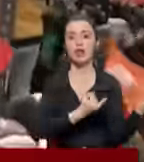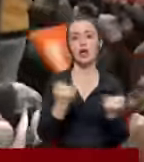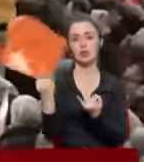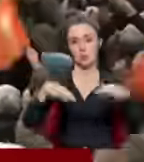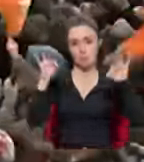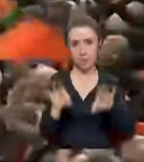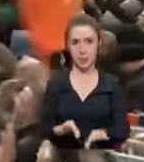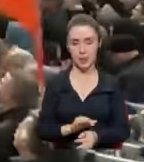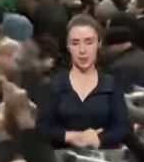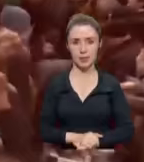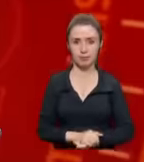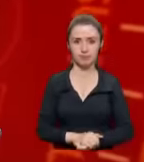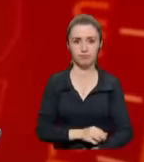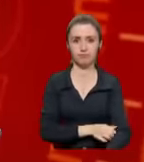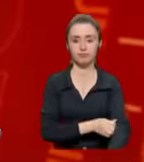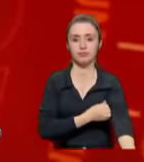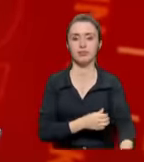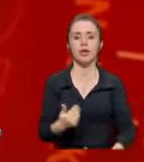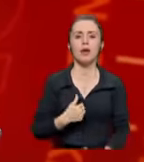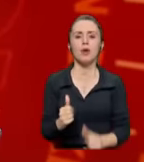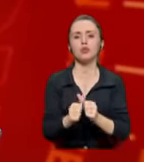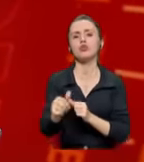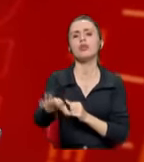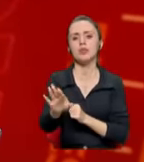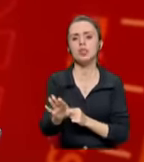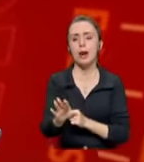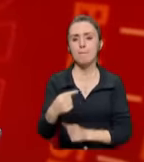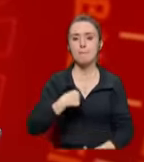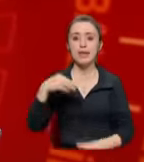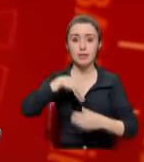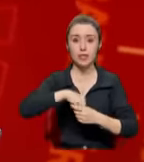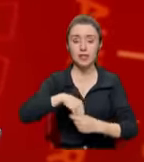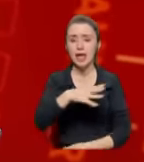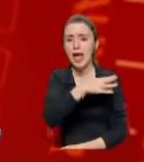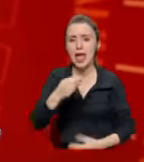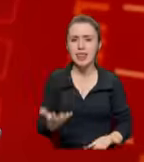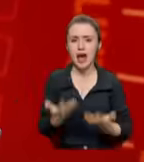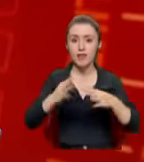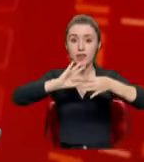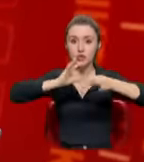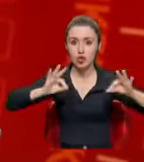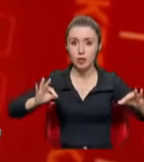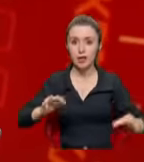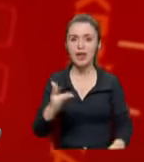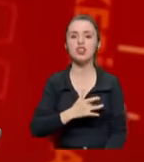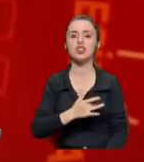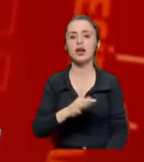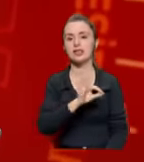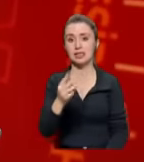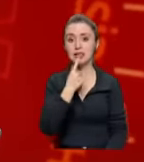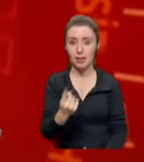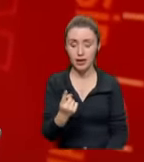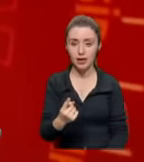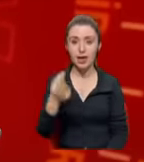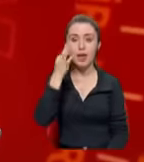fitilini ateşledi ben çok uzatmayacağım sadece benim için en hafif ifadeyle vicdansızlık örneğidir